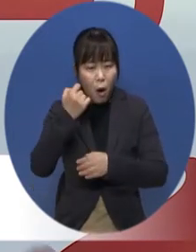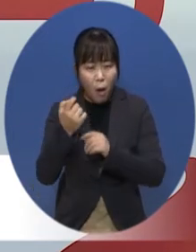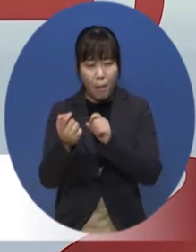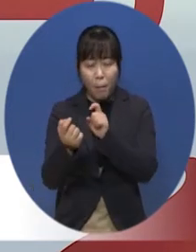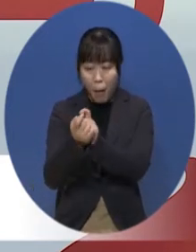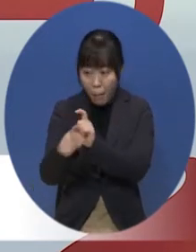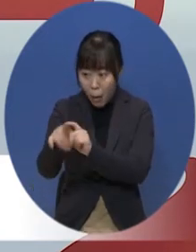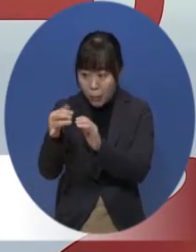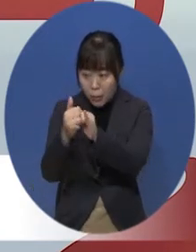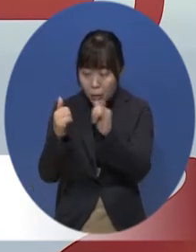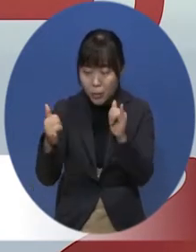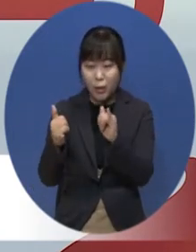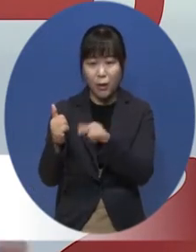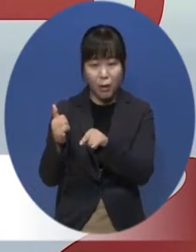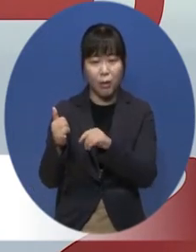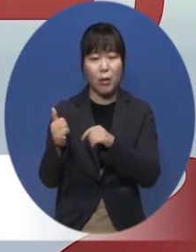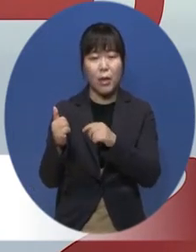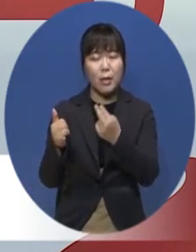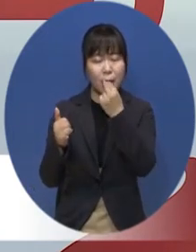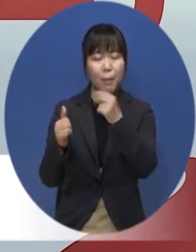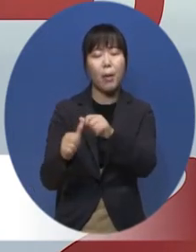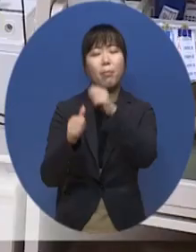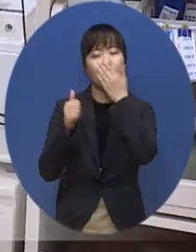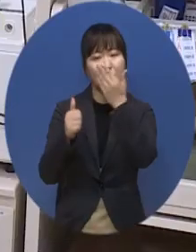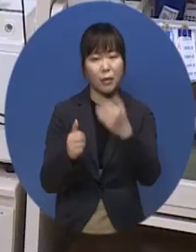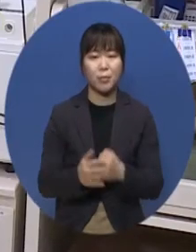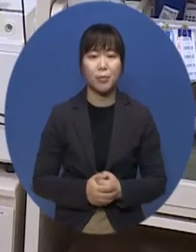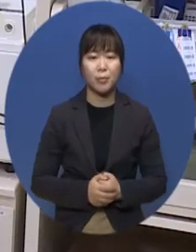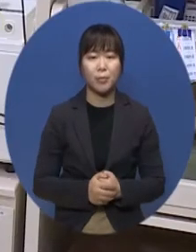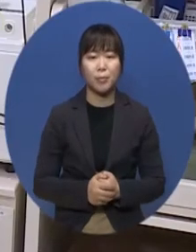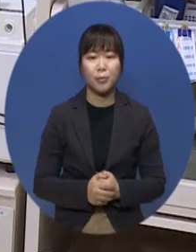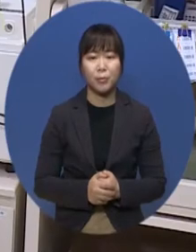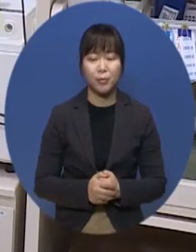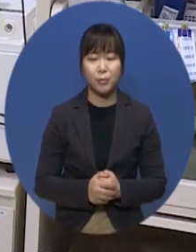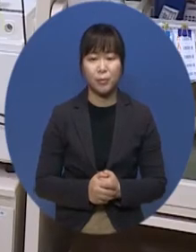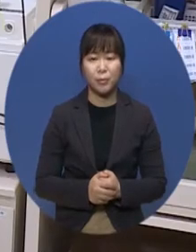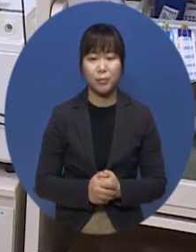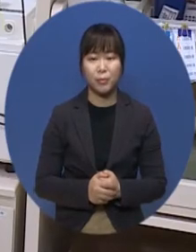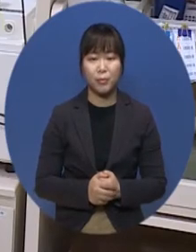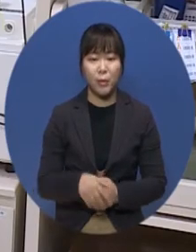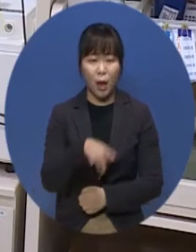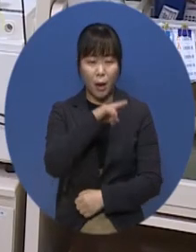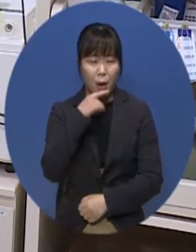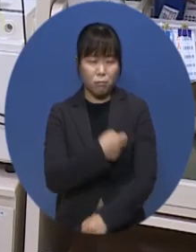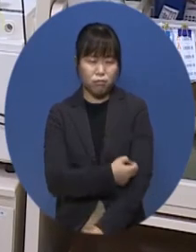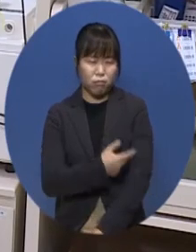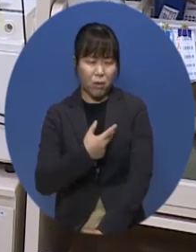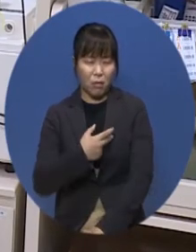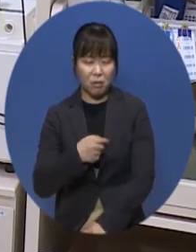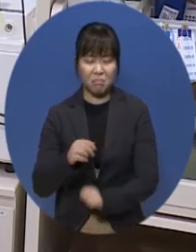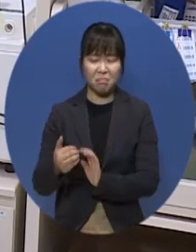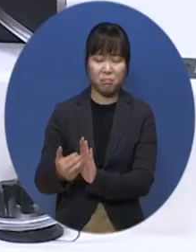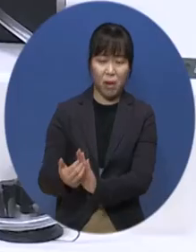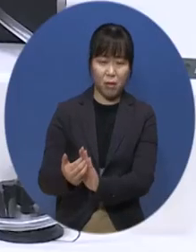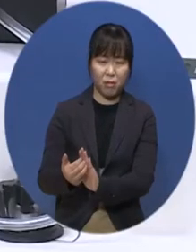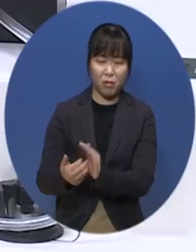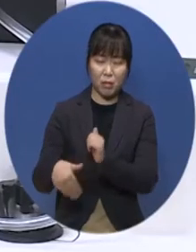처한 사람들한테 우리가 생명을 살릴 수가 있거든요. 헌혈에 대한 기피 현상이 팽배한